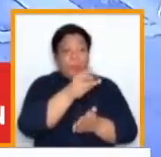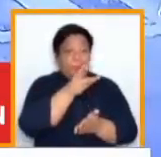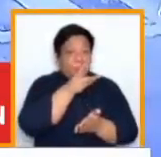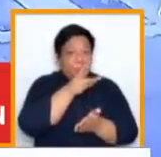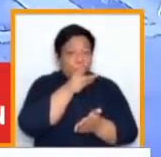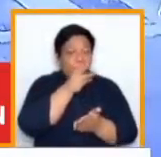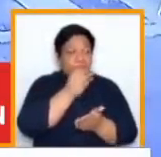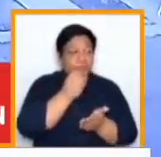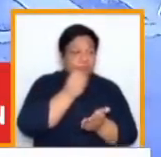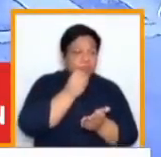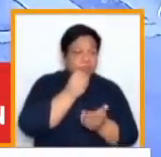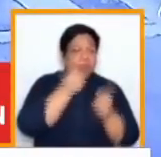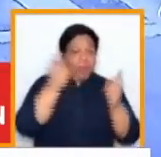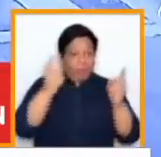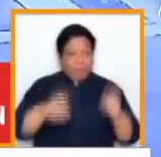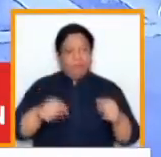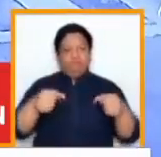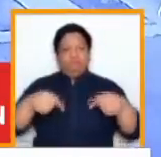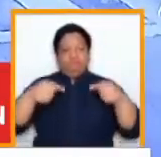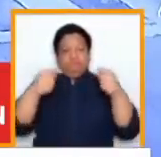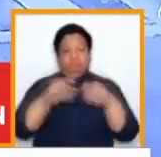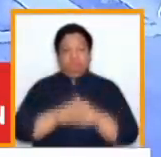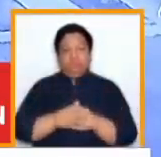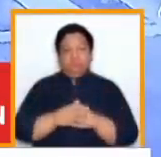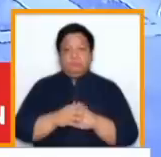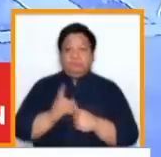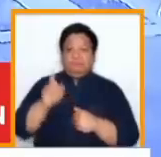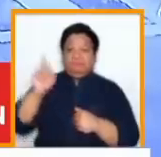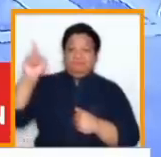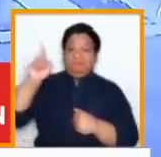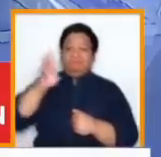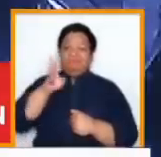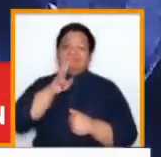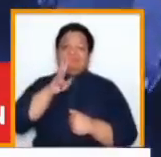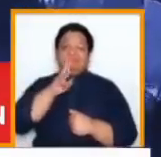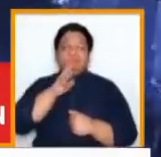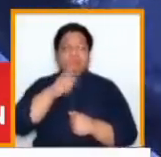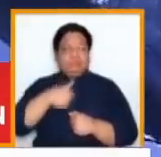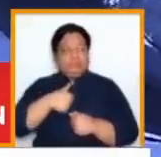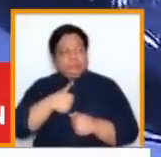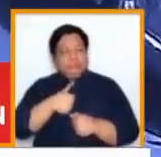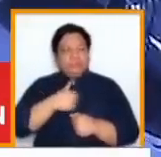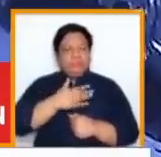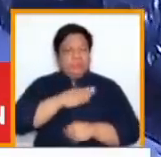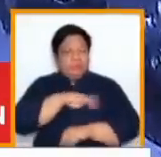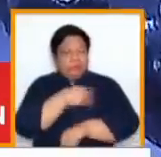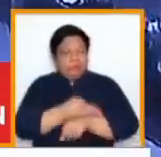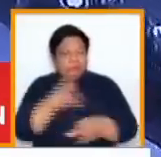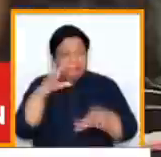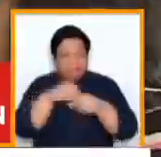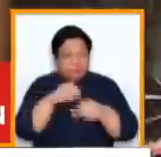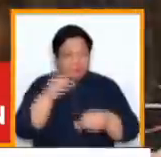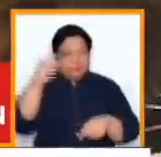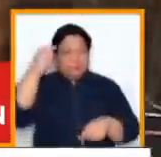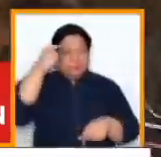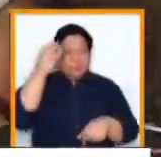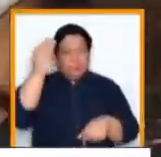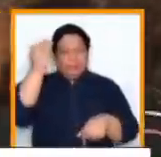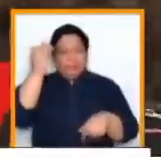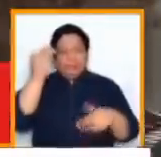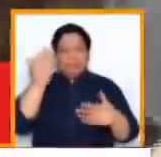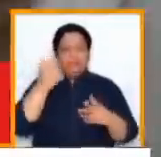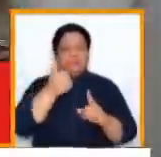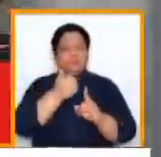ako nakaisip na nadamay ang mga anak ko. Kasi sila talaga mga demonyo. Sadya